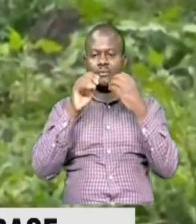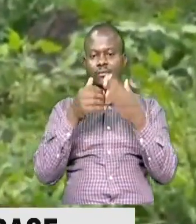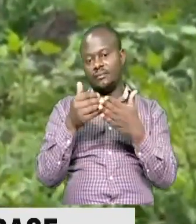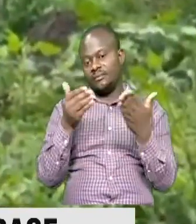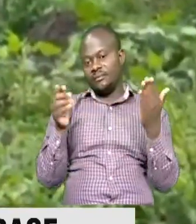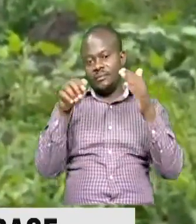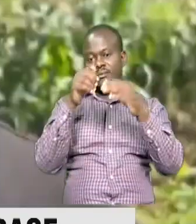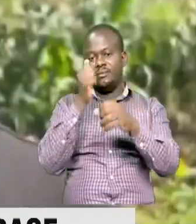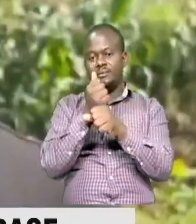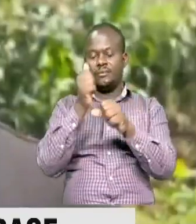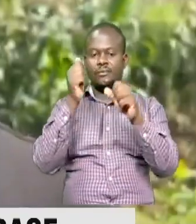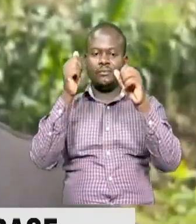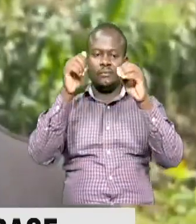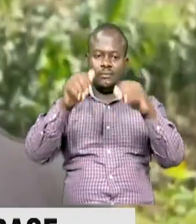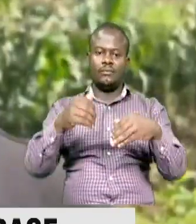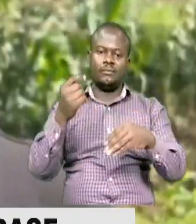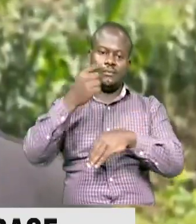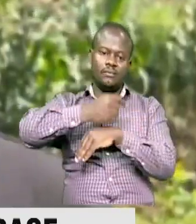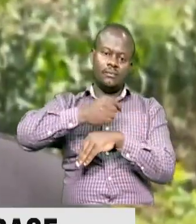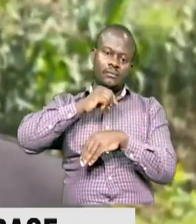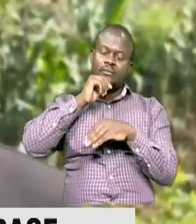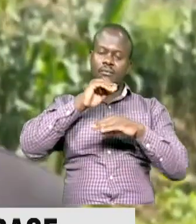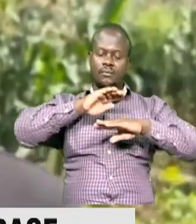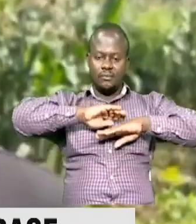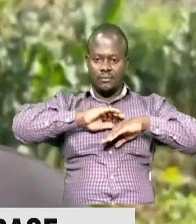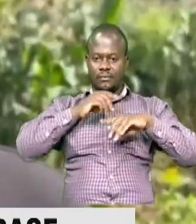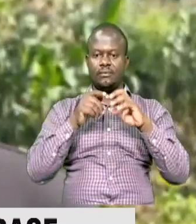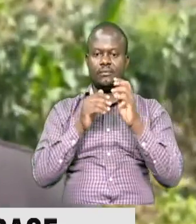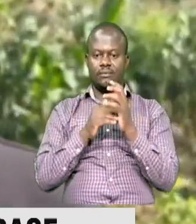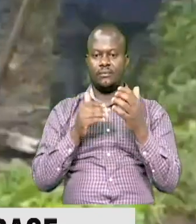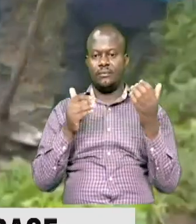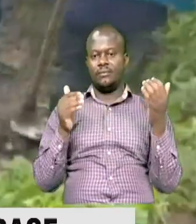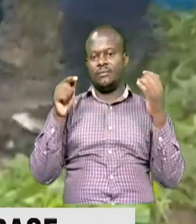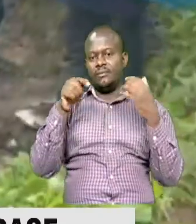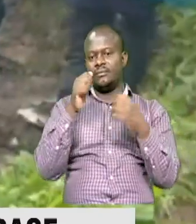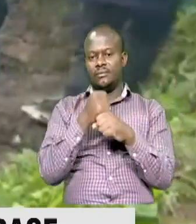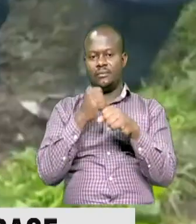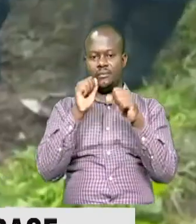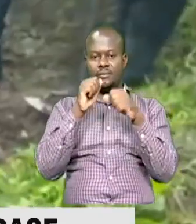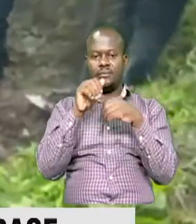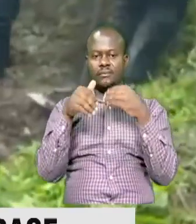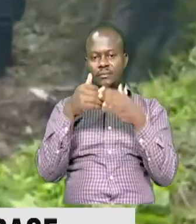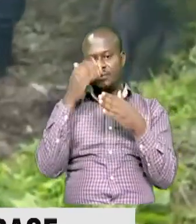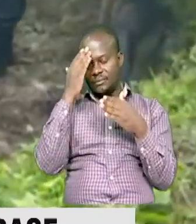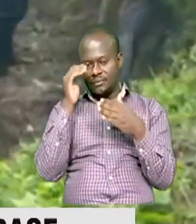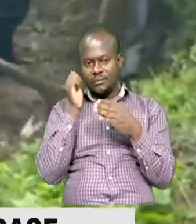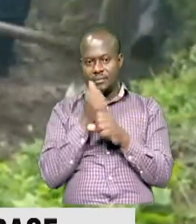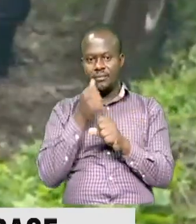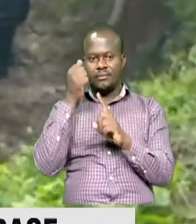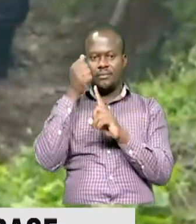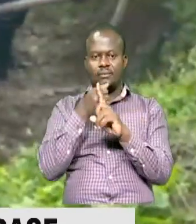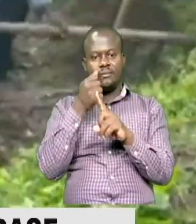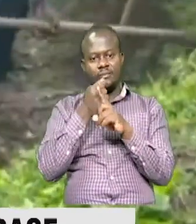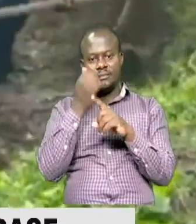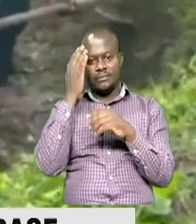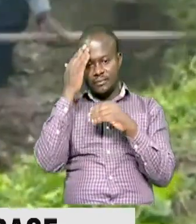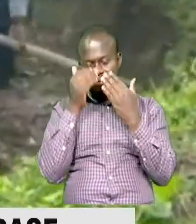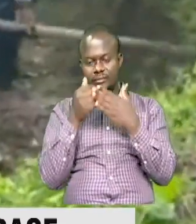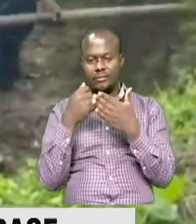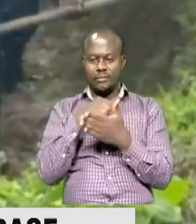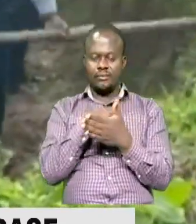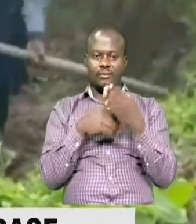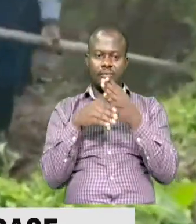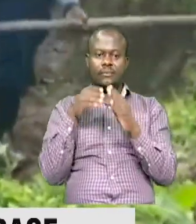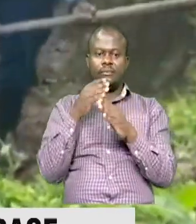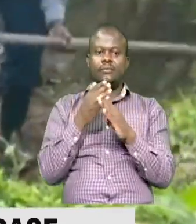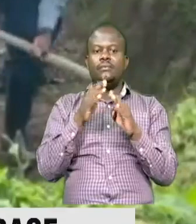bakoze umuganda kuri uyu munsi bidahagije, ahubwo ubu bari gukora igishoboka cyose, hagiye gukorwa ubuvugizi kugira ngo abaturage bazubakirwe